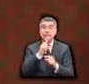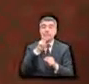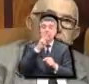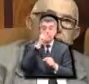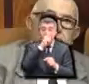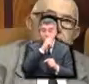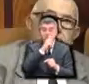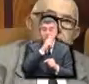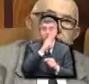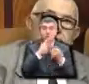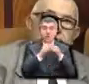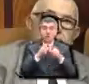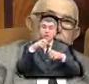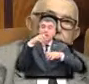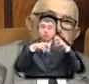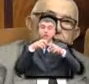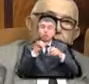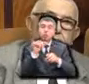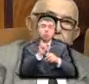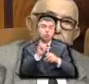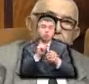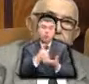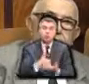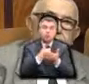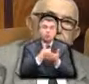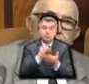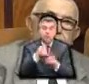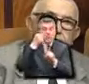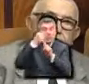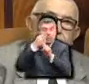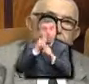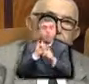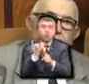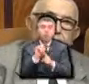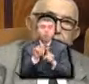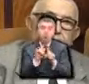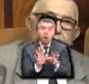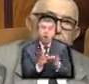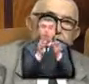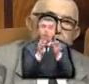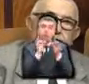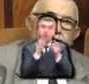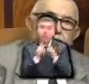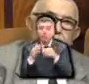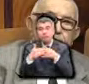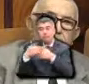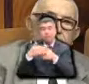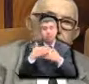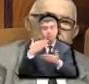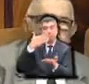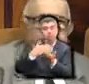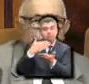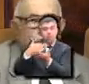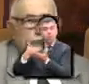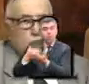تعاني في وقت الثلوج. شنو كديروا في هذا الوقت هذا؟ شنو هي المجهودات اللي كتقوموا بها استثنائيا لفك العزلة؟ كنعرفوا بأن الطرق